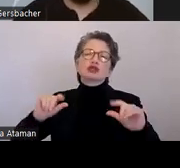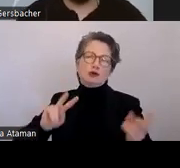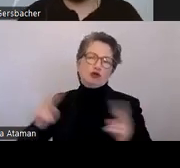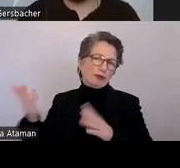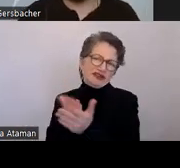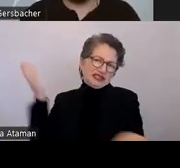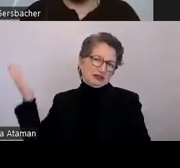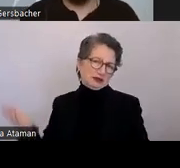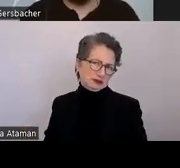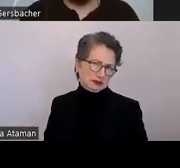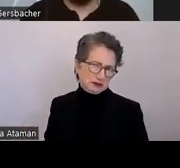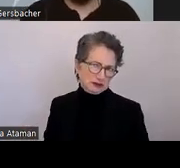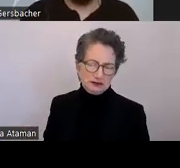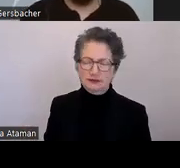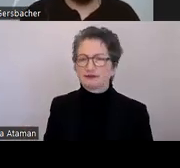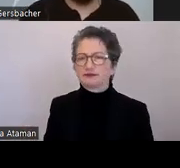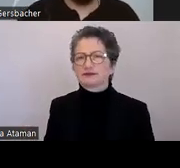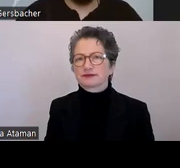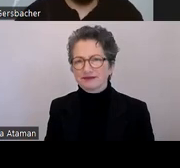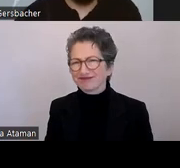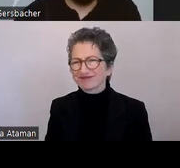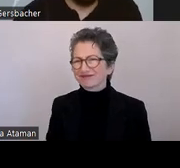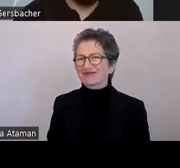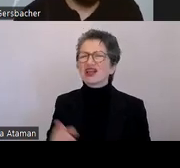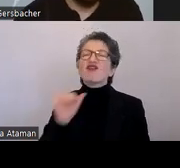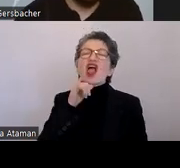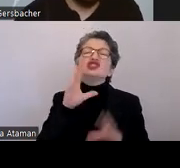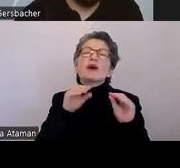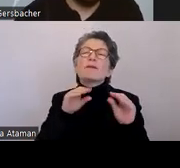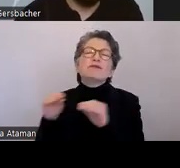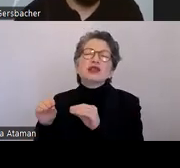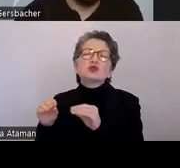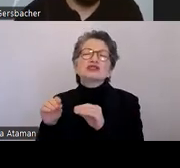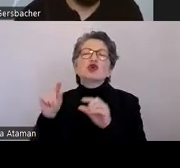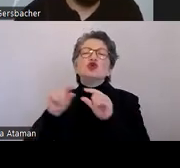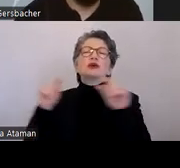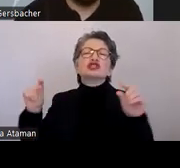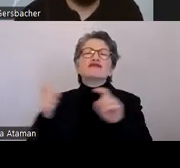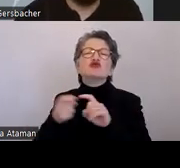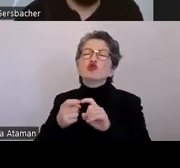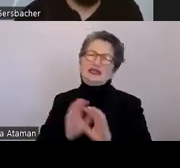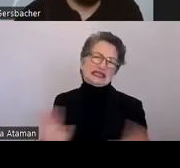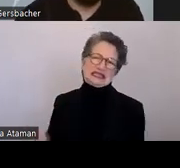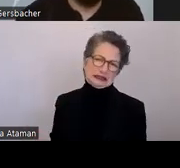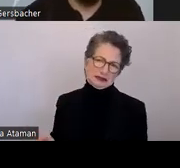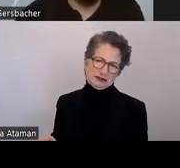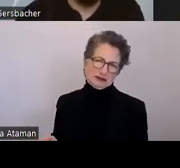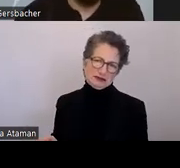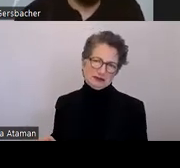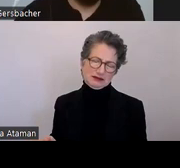so, ja, das ist also einfach das nicht missbräuchlich verwenden, solche Überschriften, nur damit man Text größer machen